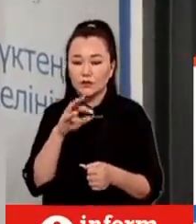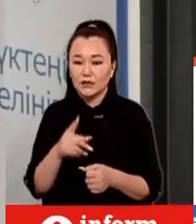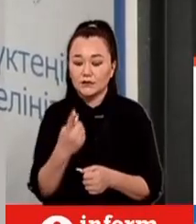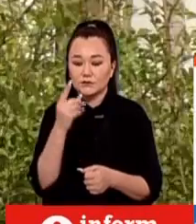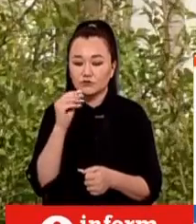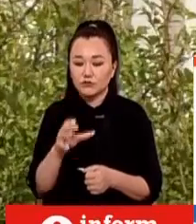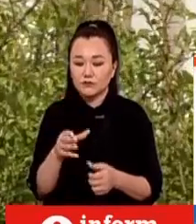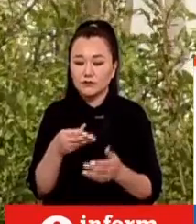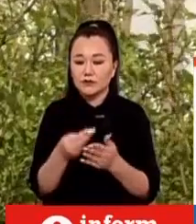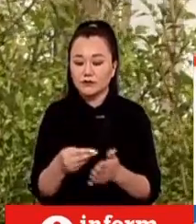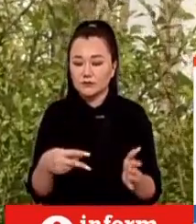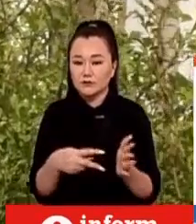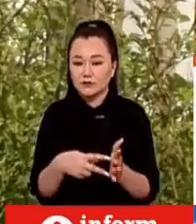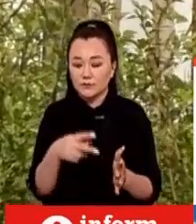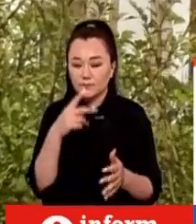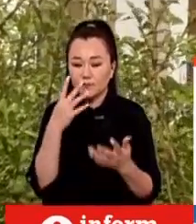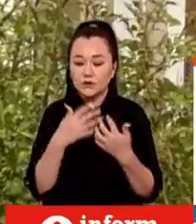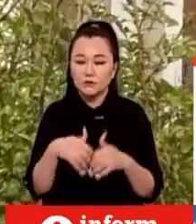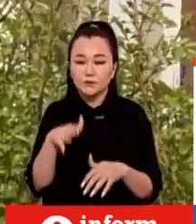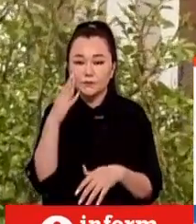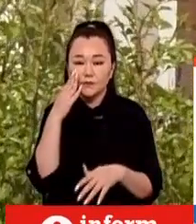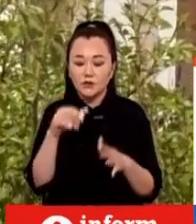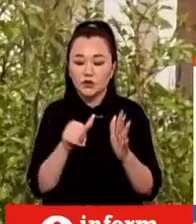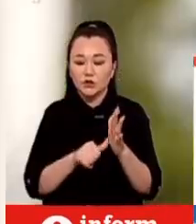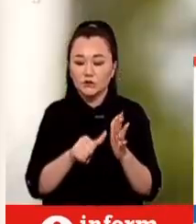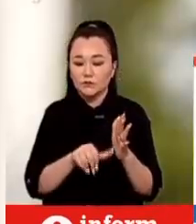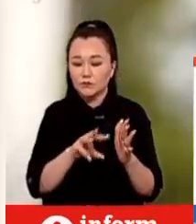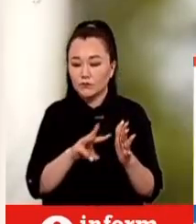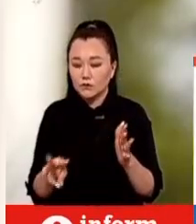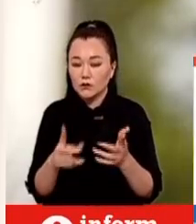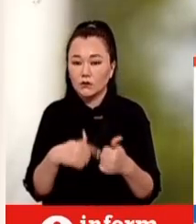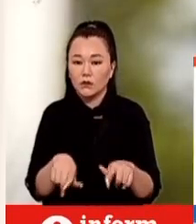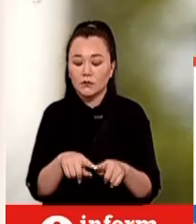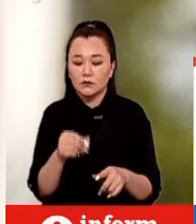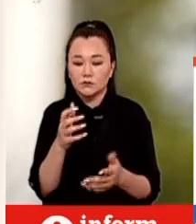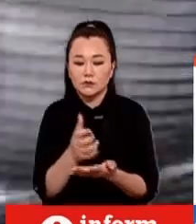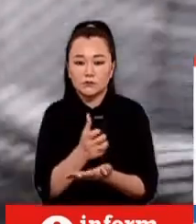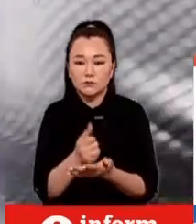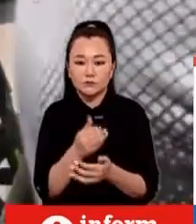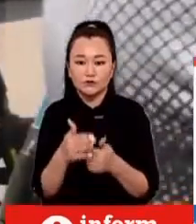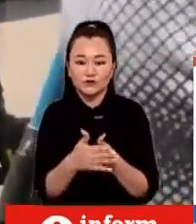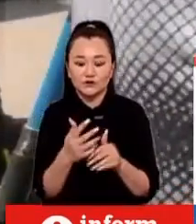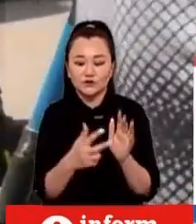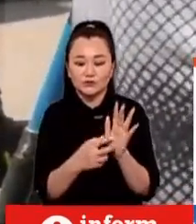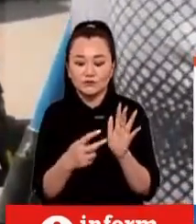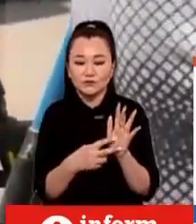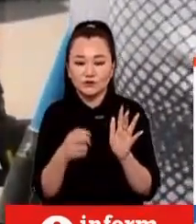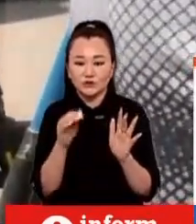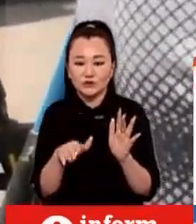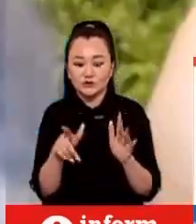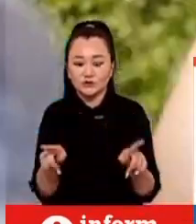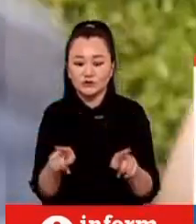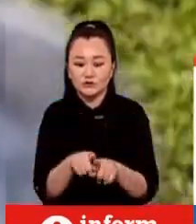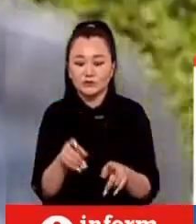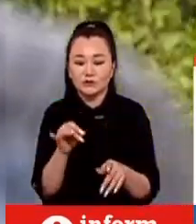цена оплаты. По приблизительным подсчетам, в течение 60 минут компания зарабатывает почти 700 тысяч тенге. Доходы